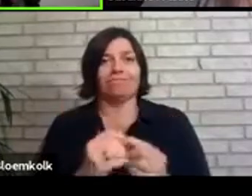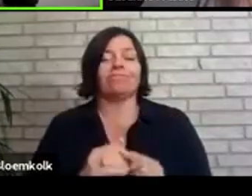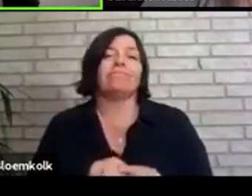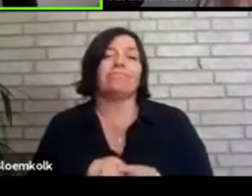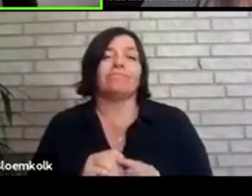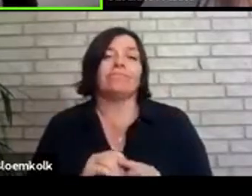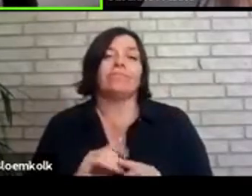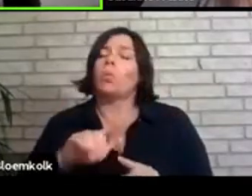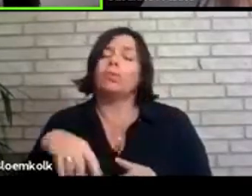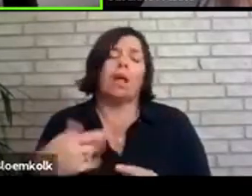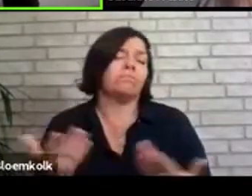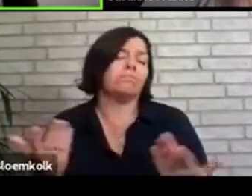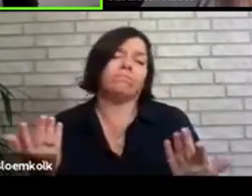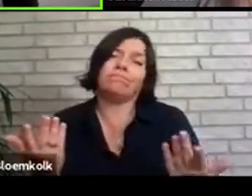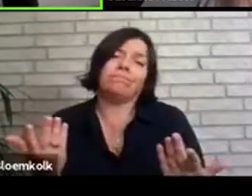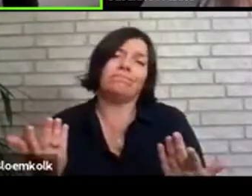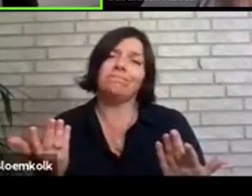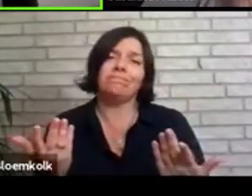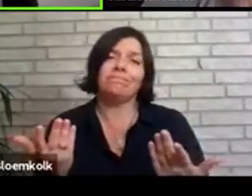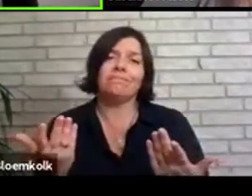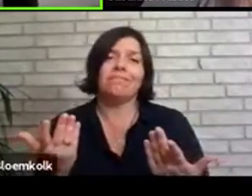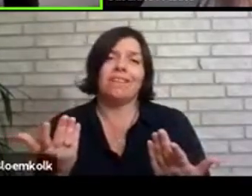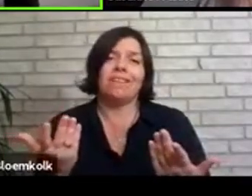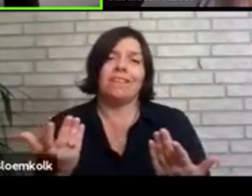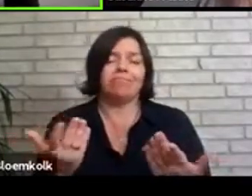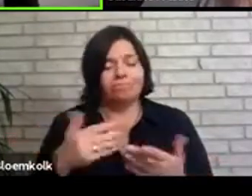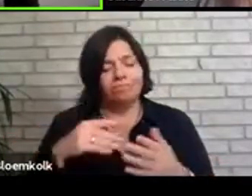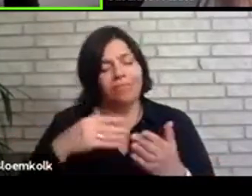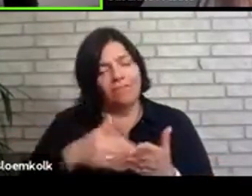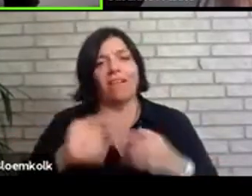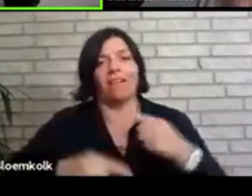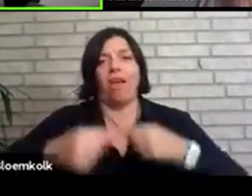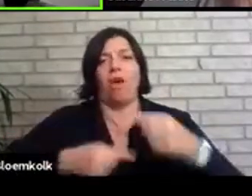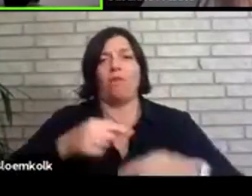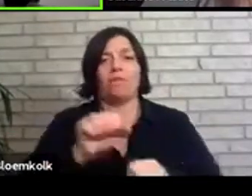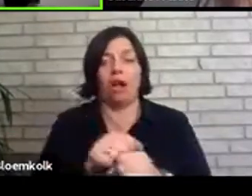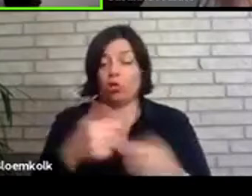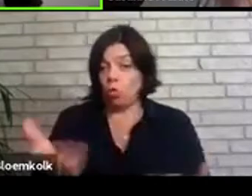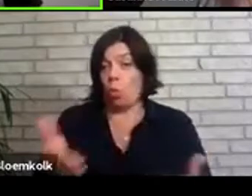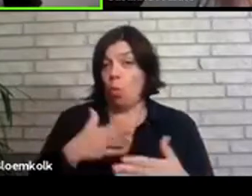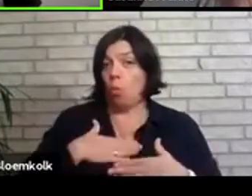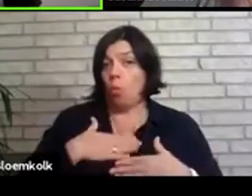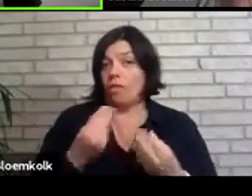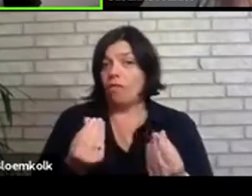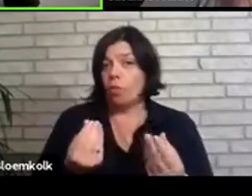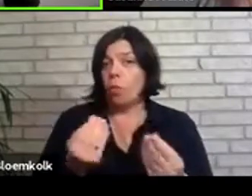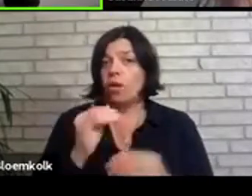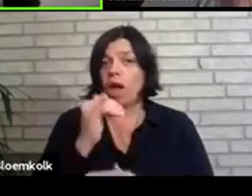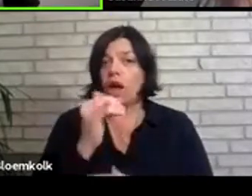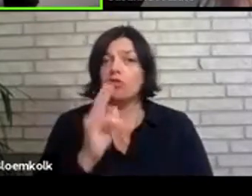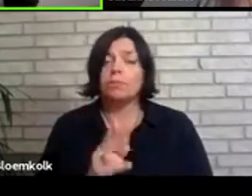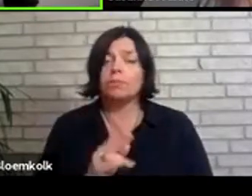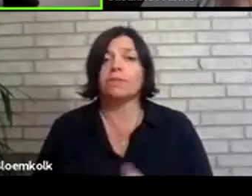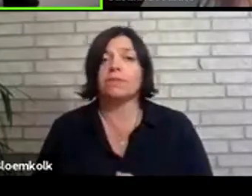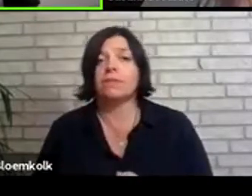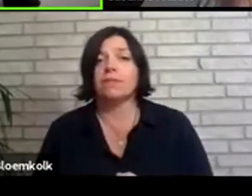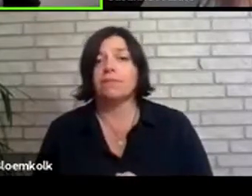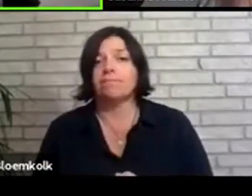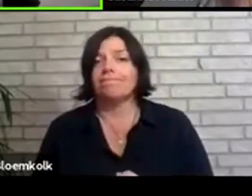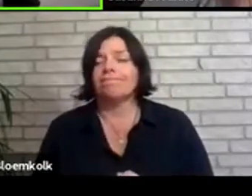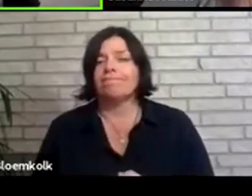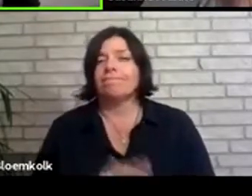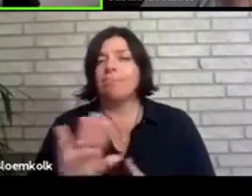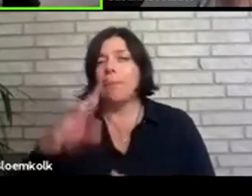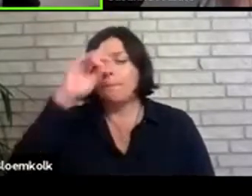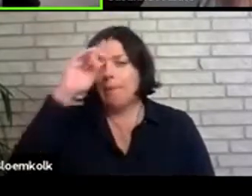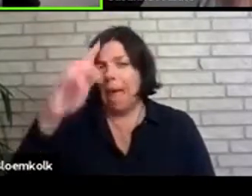Rest nicht mehr so viel Gedanken machen muss. Das nehme ich schon auch wahr. Und ich glaube, da bin ich absolut bei dir, dass